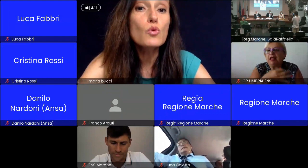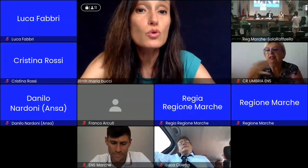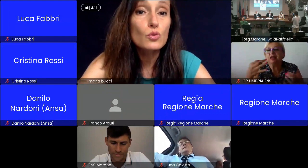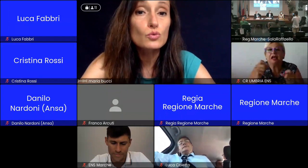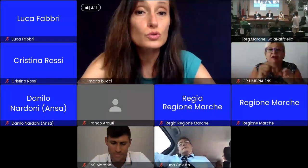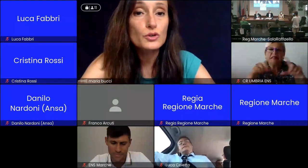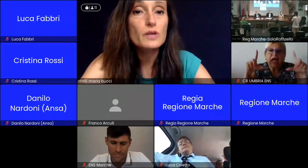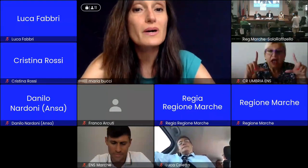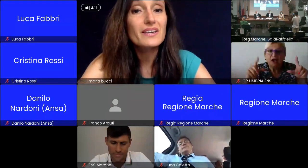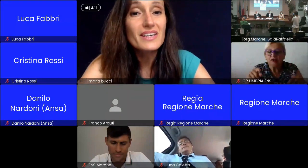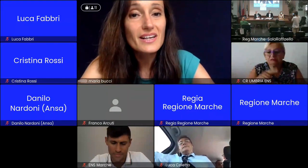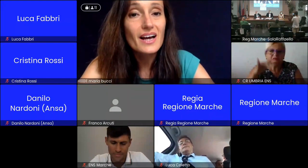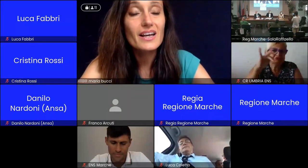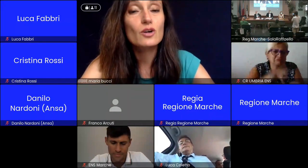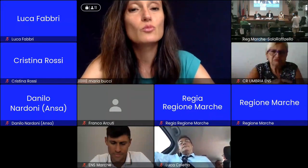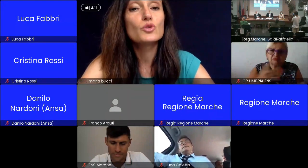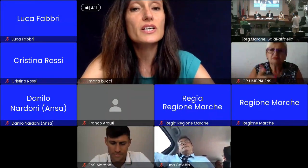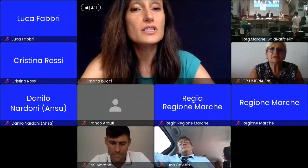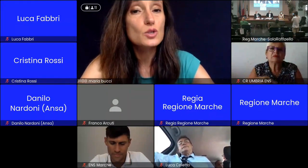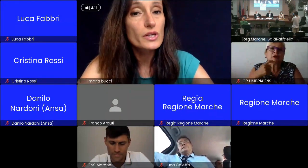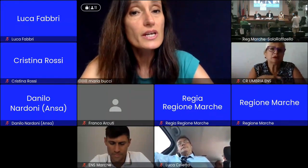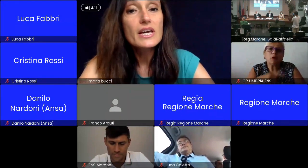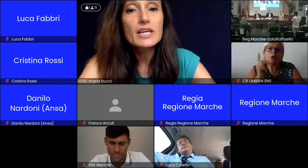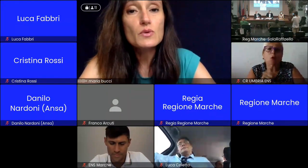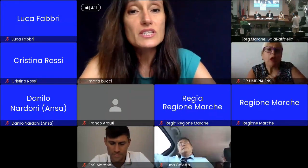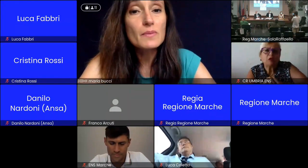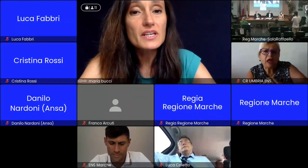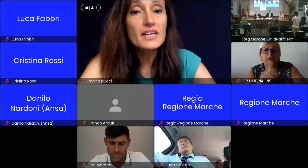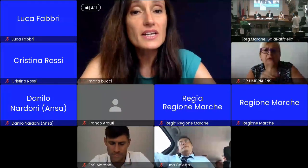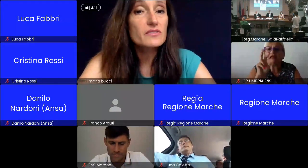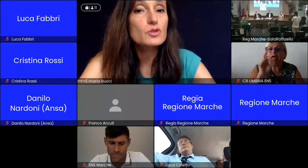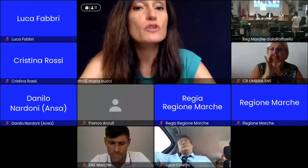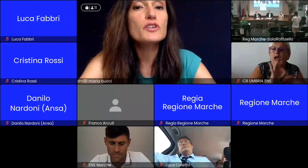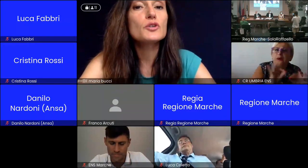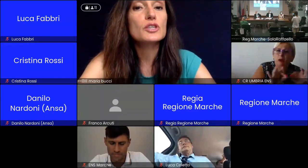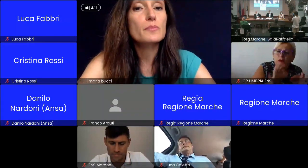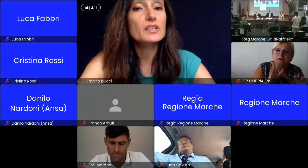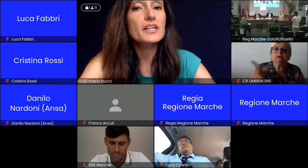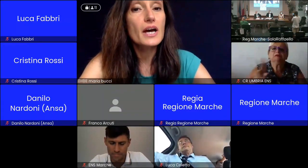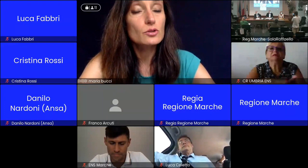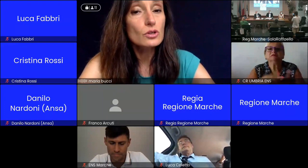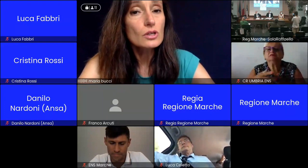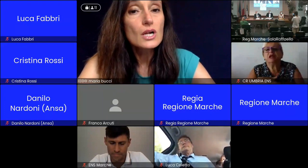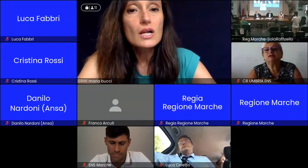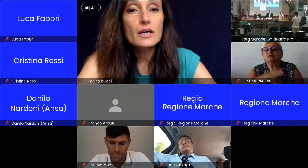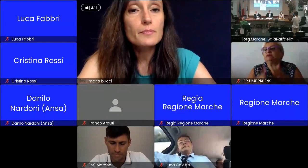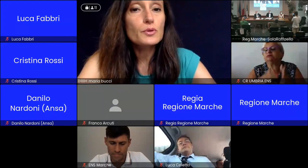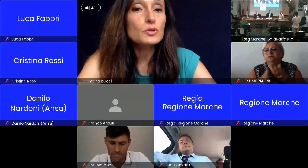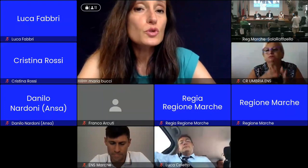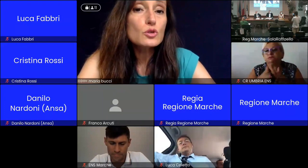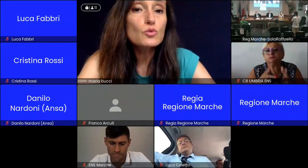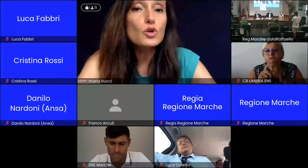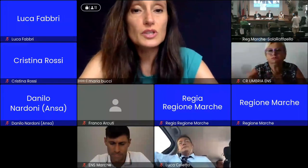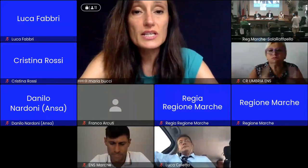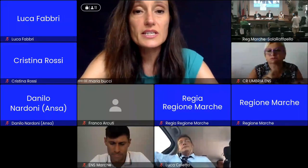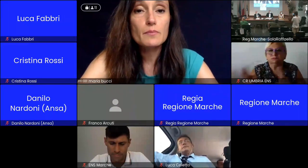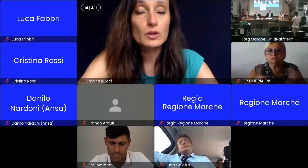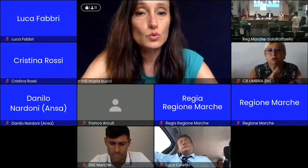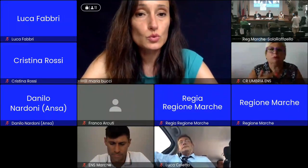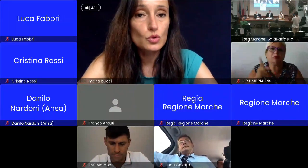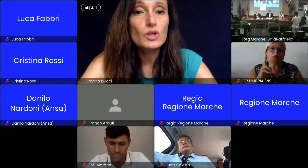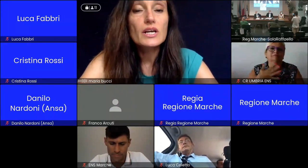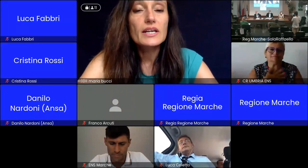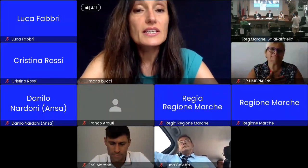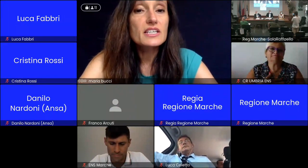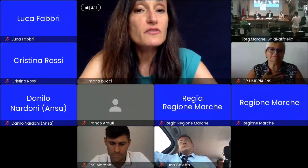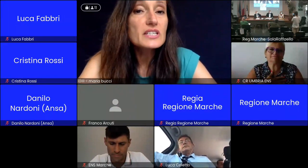è diventata un muro, un'ulteriore barriera alla comunicazione. In questa maniera, attraverso il video interpretariato, questo muro potrà